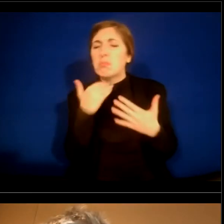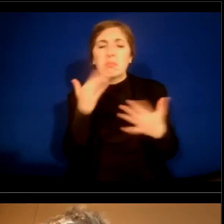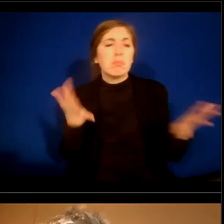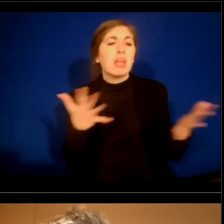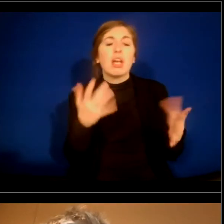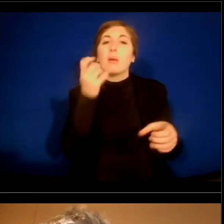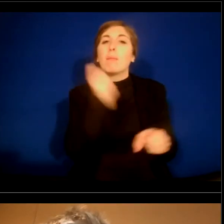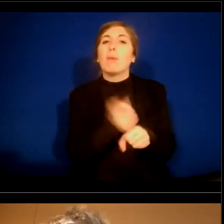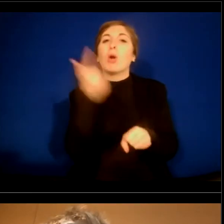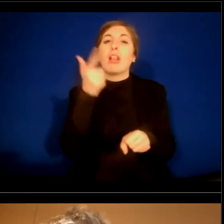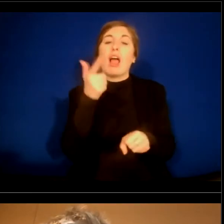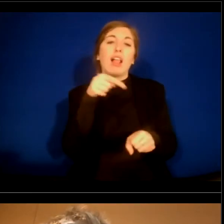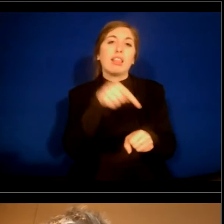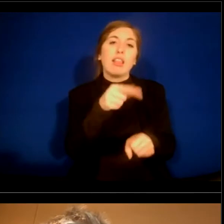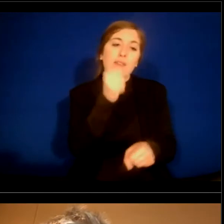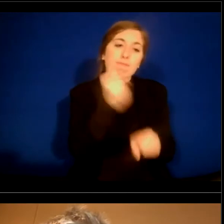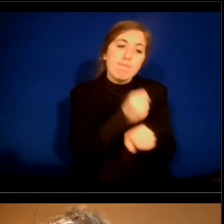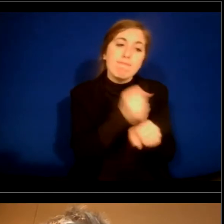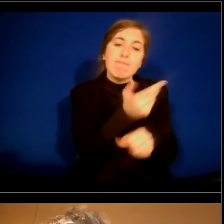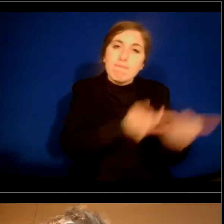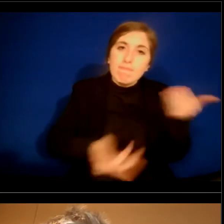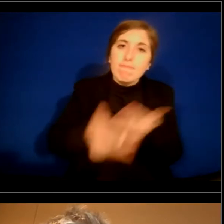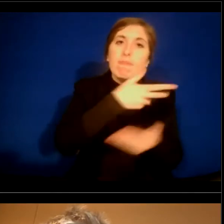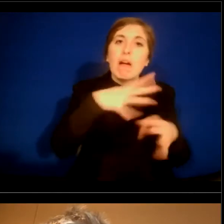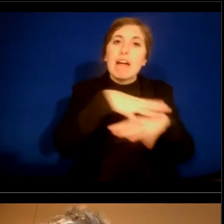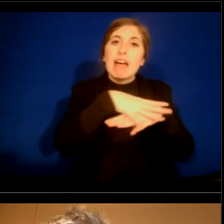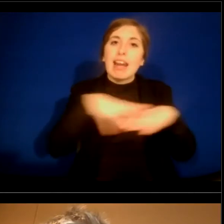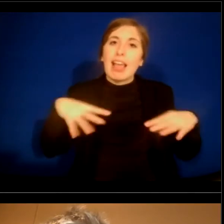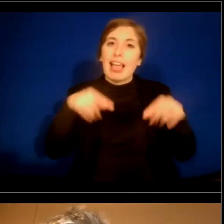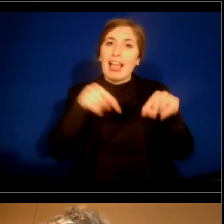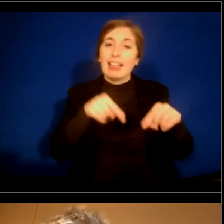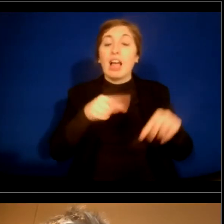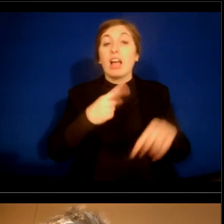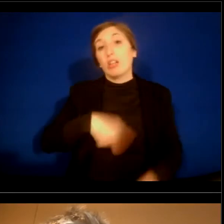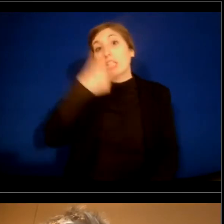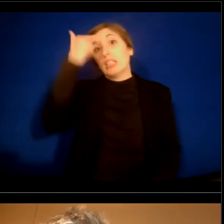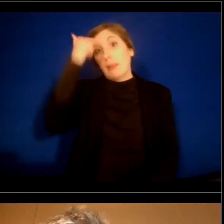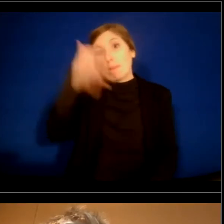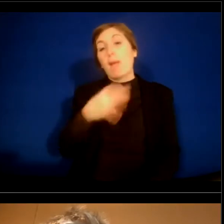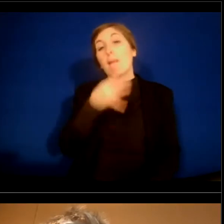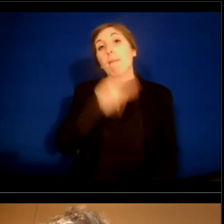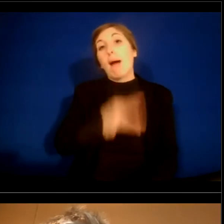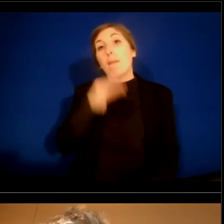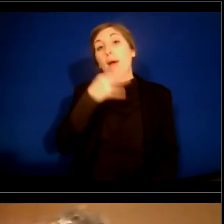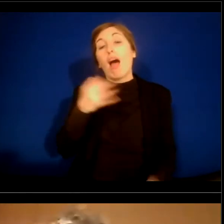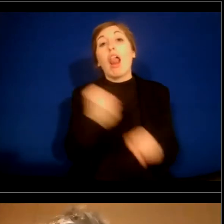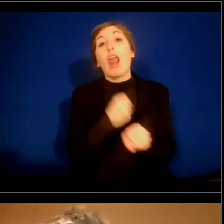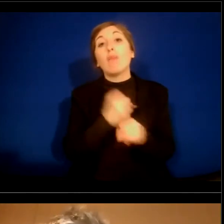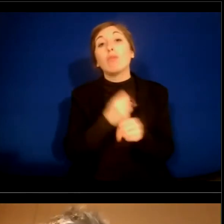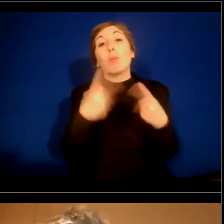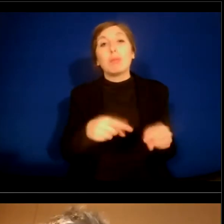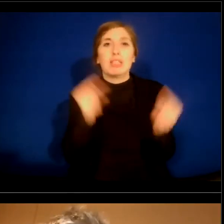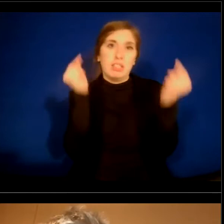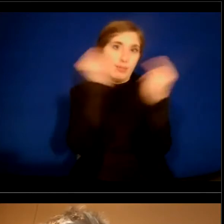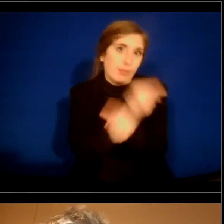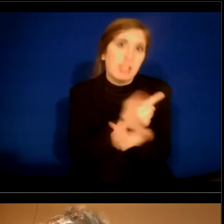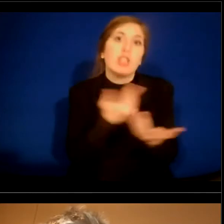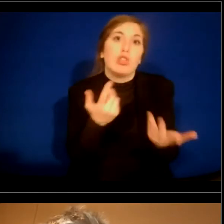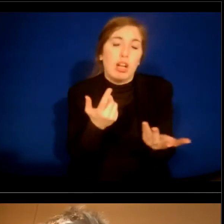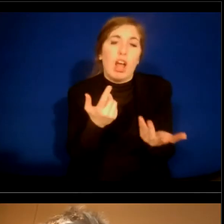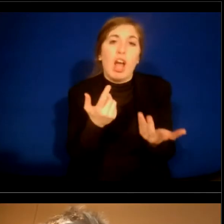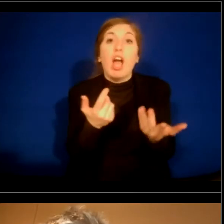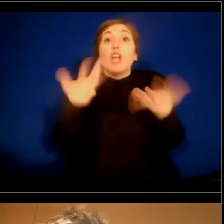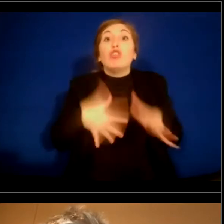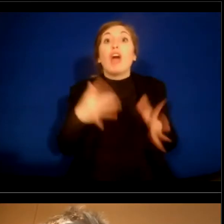un lavoro appunto di coordinamento di rete, che poi sappiamo spesso essere un lavoro comunque estremamente difficile già in condizioni